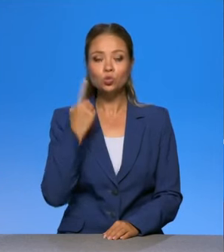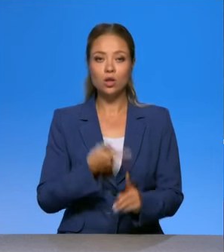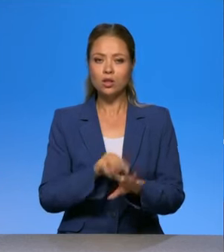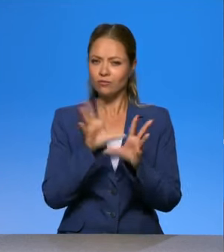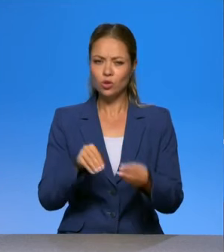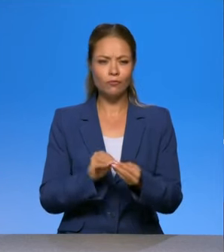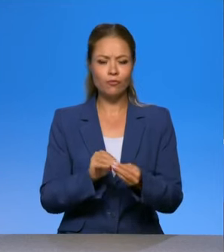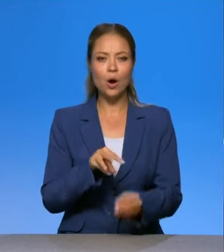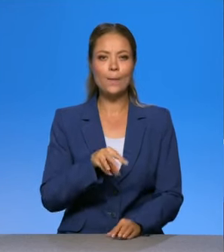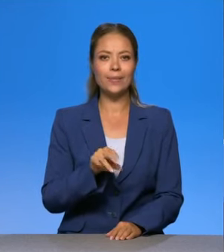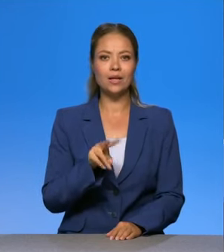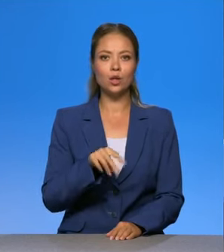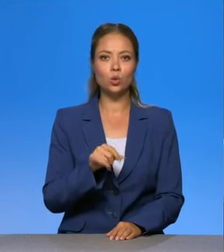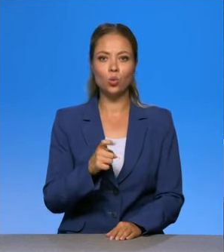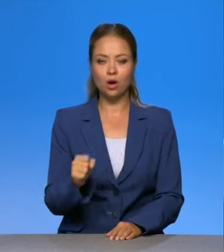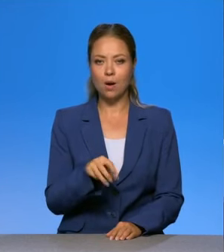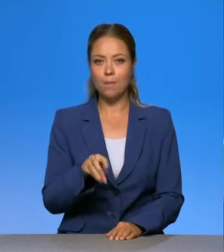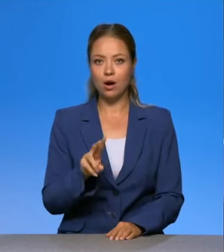Макуэя, независимо от того, что главное белые.